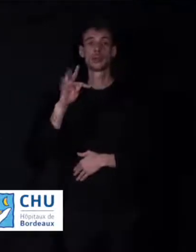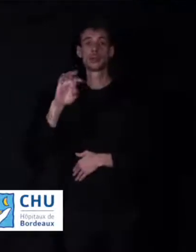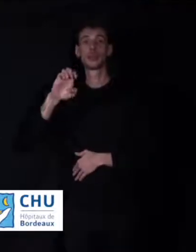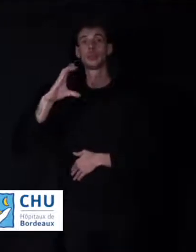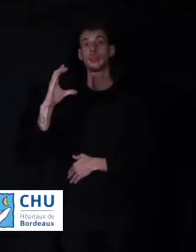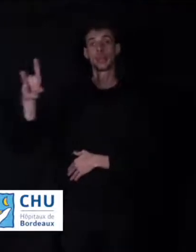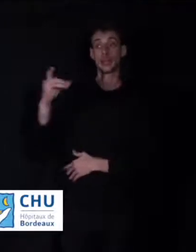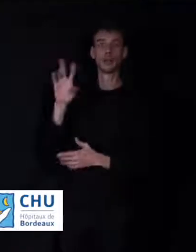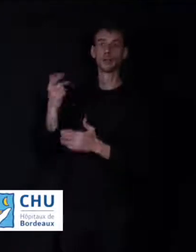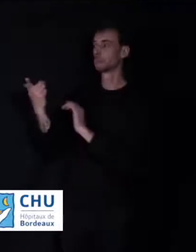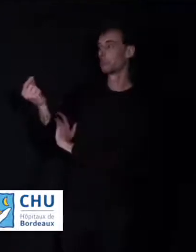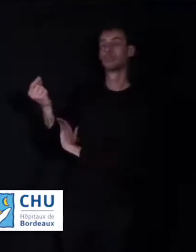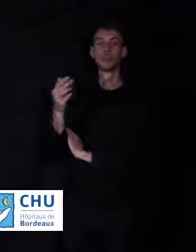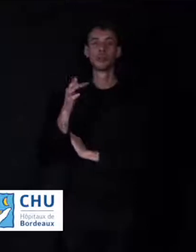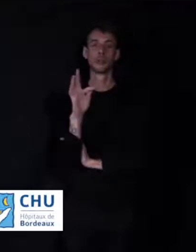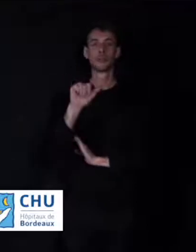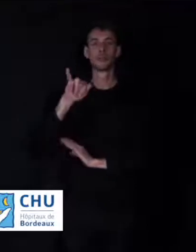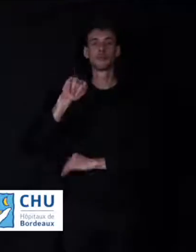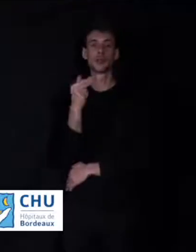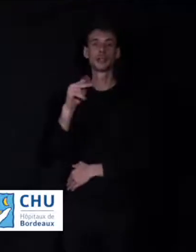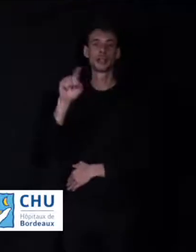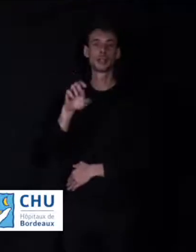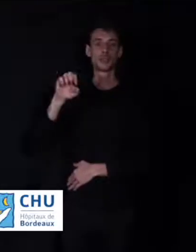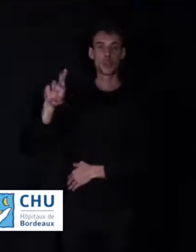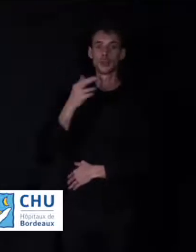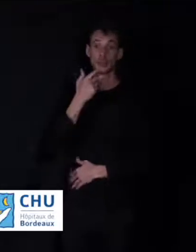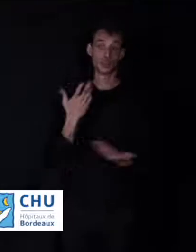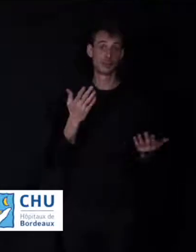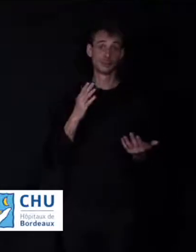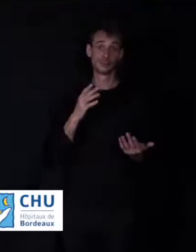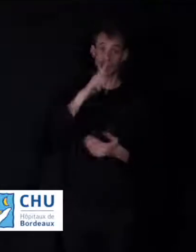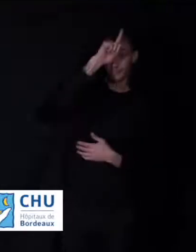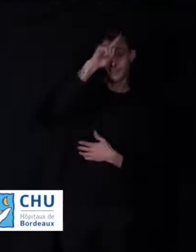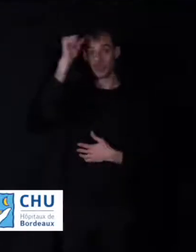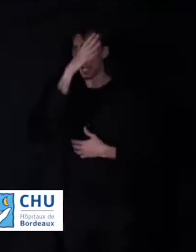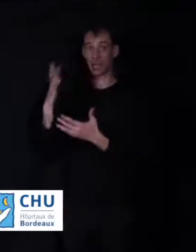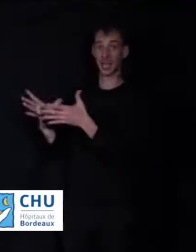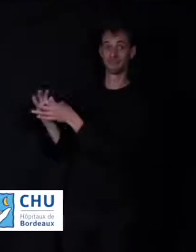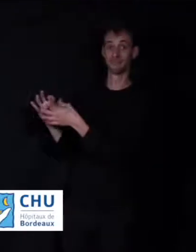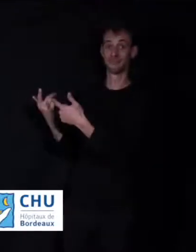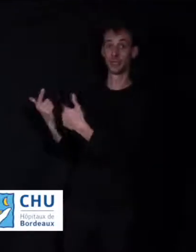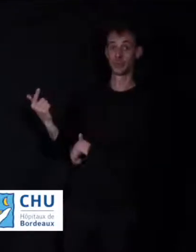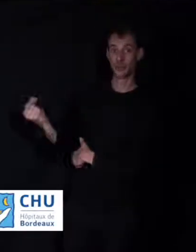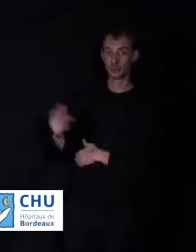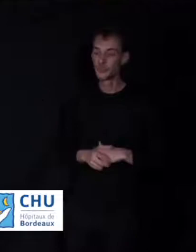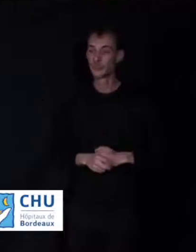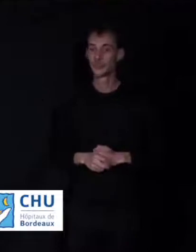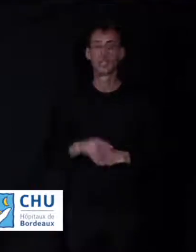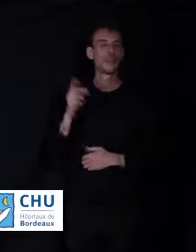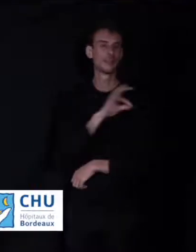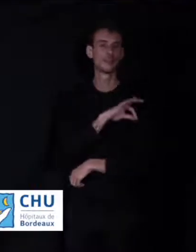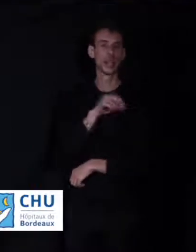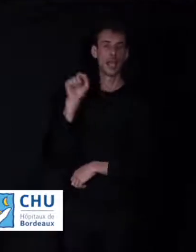venture, avec Pfizer, et donc un vaccin qu'on pourrait qualifier de germano-américain. Et comme je l'ai dit, tout l'enjeu de ce vaccin